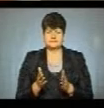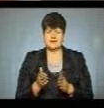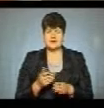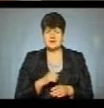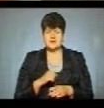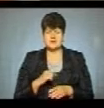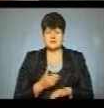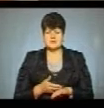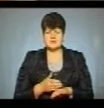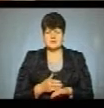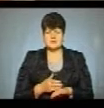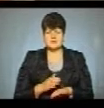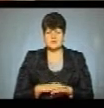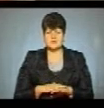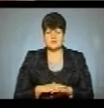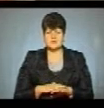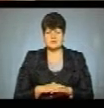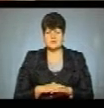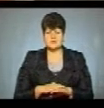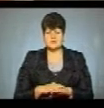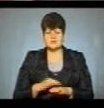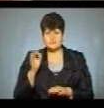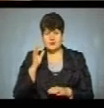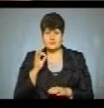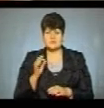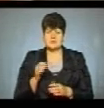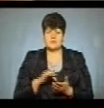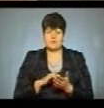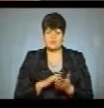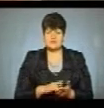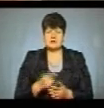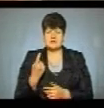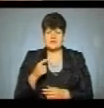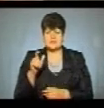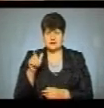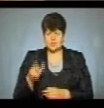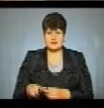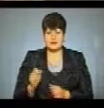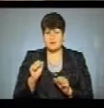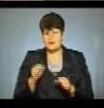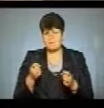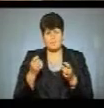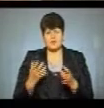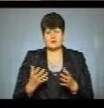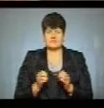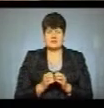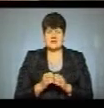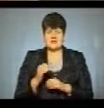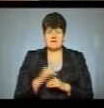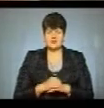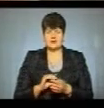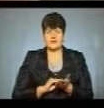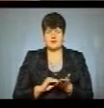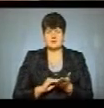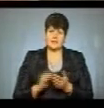Найяскравіші спогади, мабуть, з наших подорожей. Бо Катя єдина в моєму житті людина, яка могла просто там о 10-й вечора